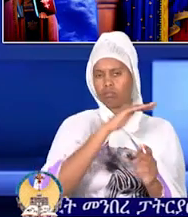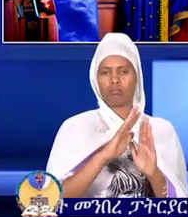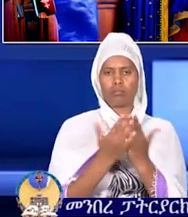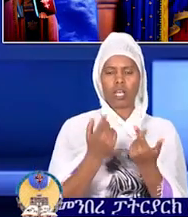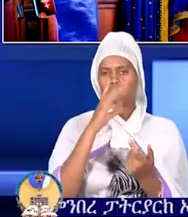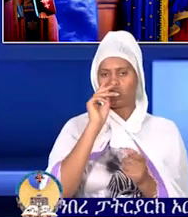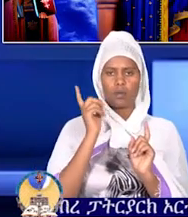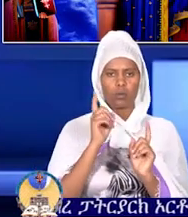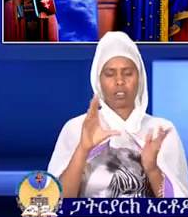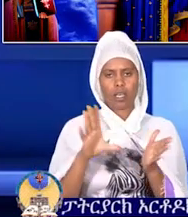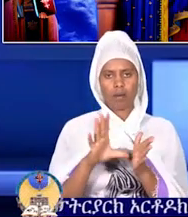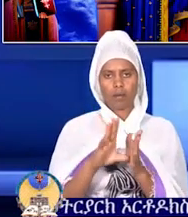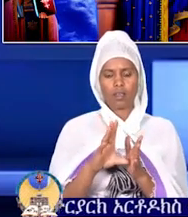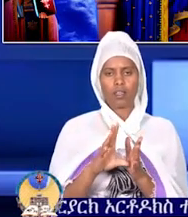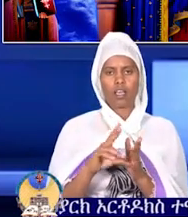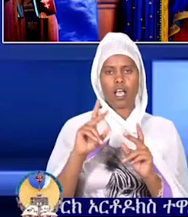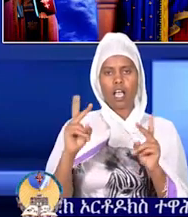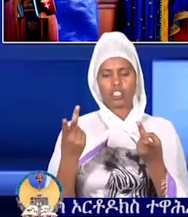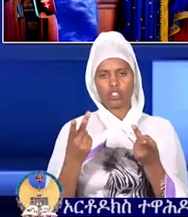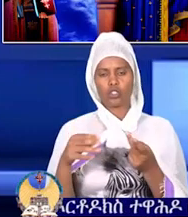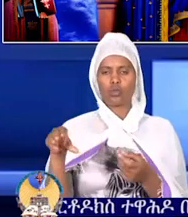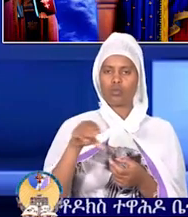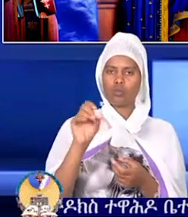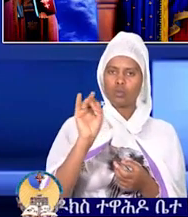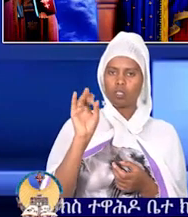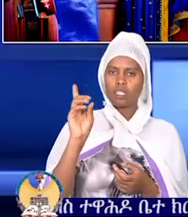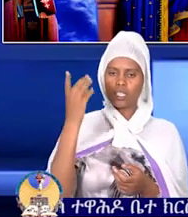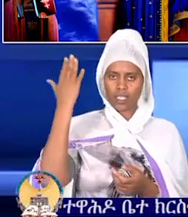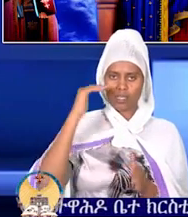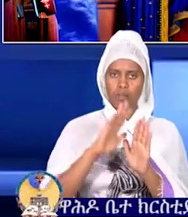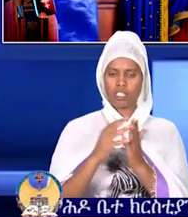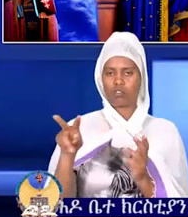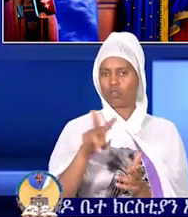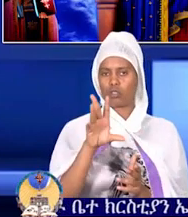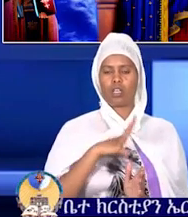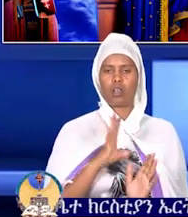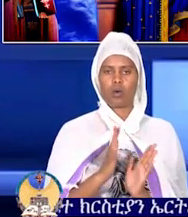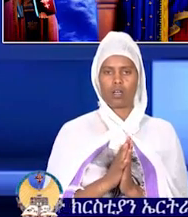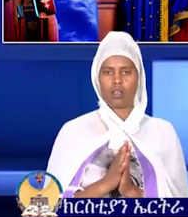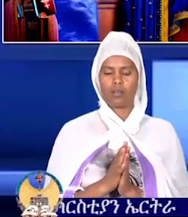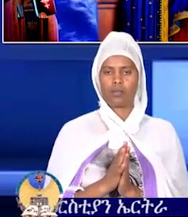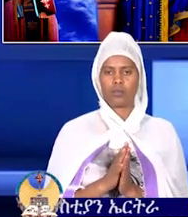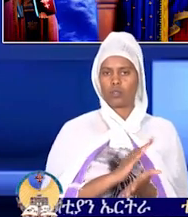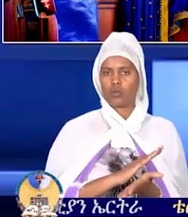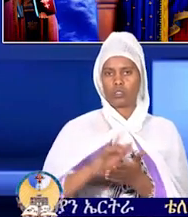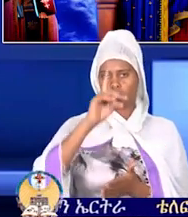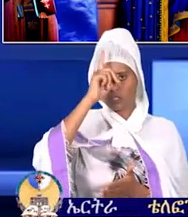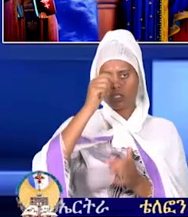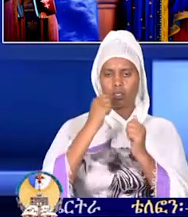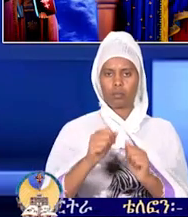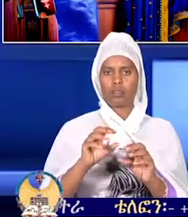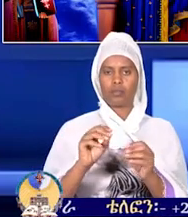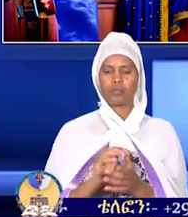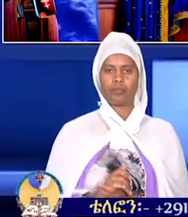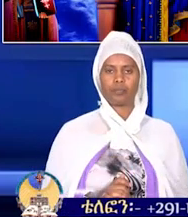بالله قدس بيتا كريستيان بليعتن حدثاتن أميرة تمرتا التمهرن التجلسن مخانا أزي